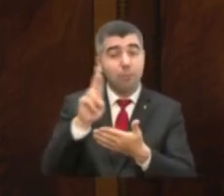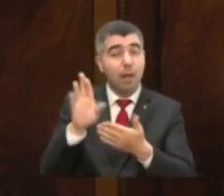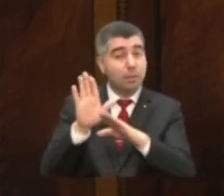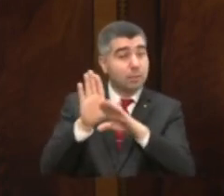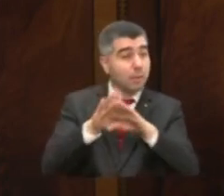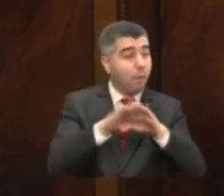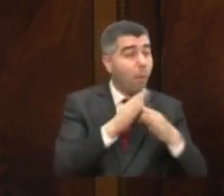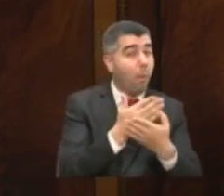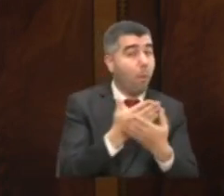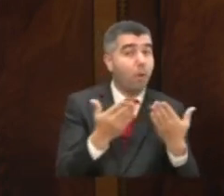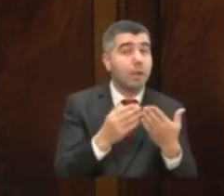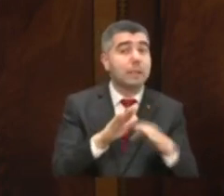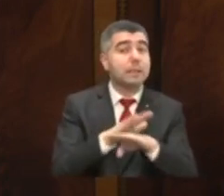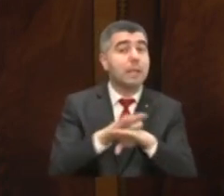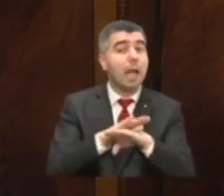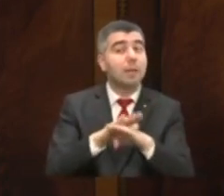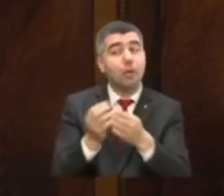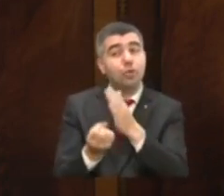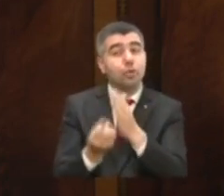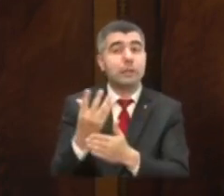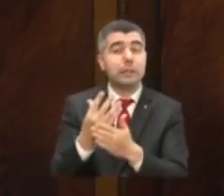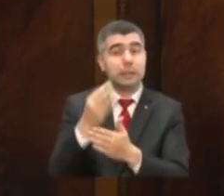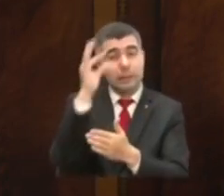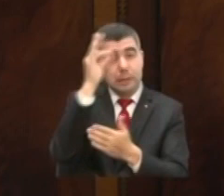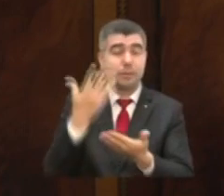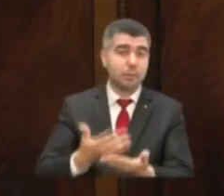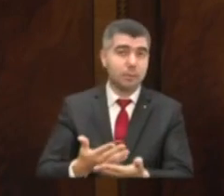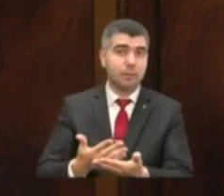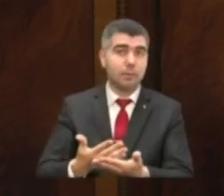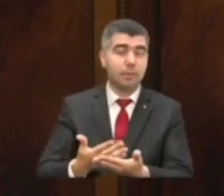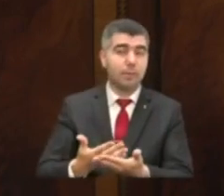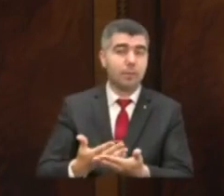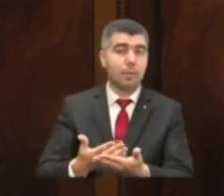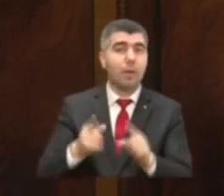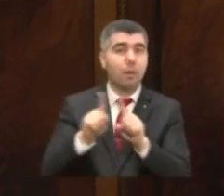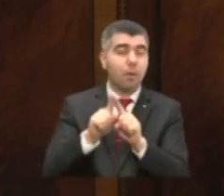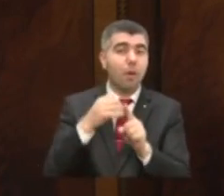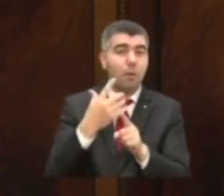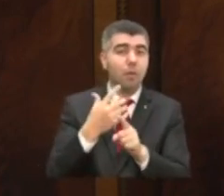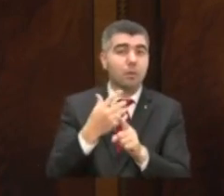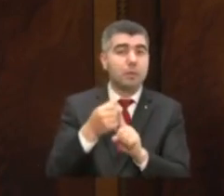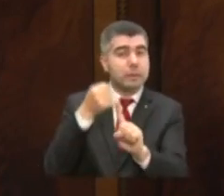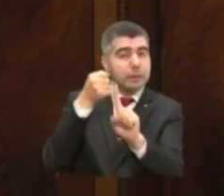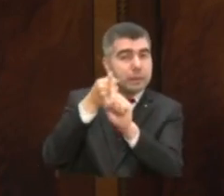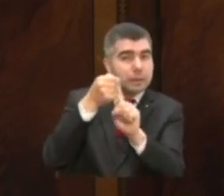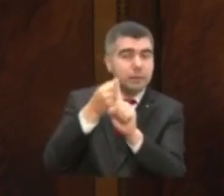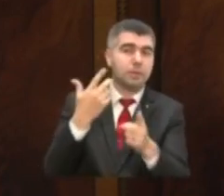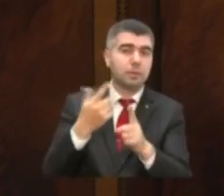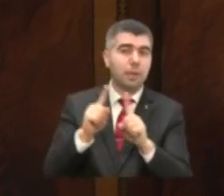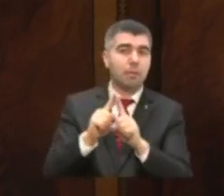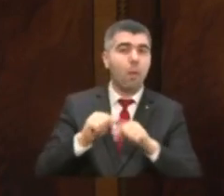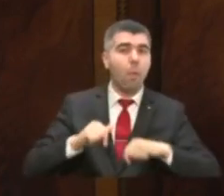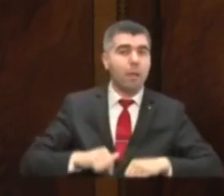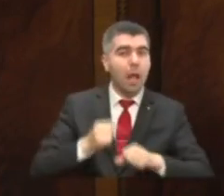سياسة جديدة مندمجة للشباب، وهو ما صهر القطاع المعني